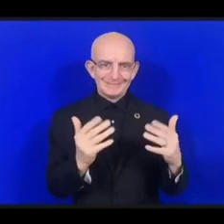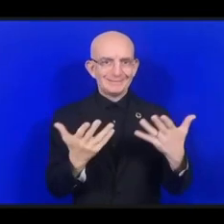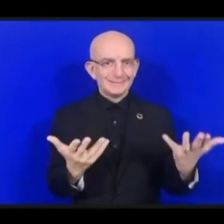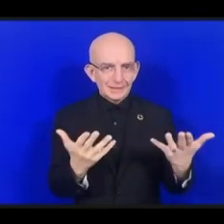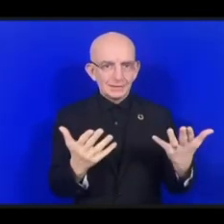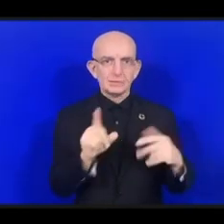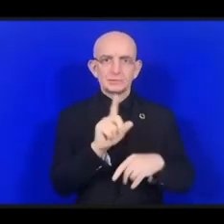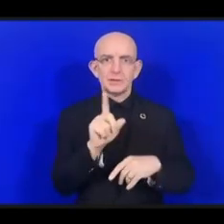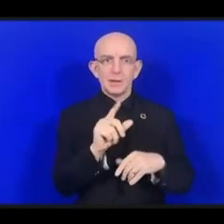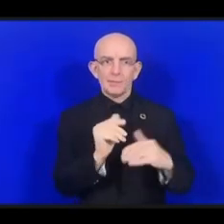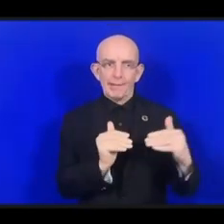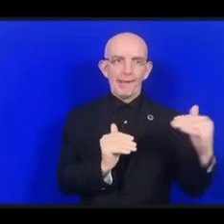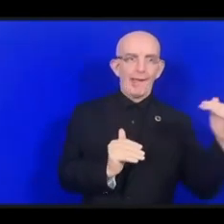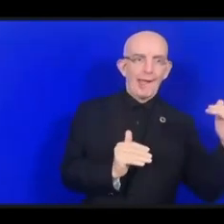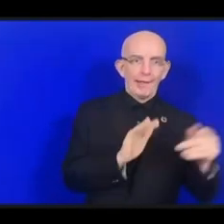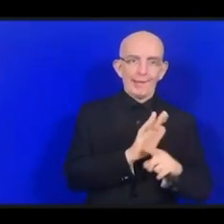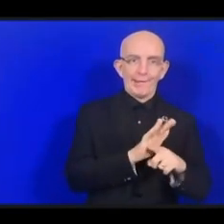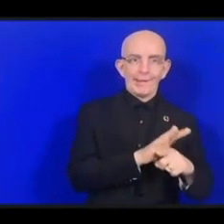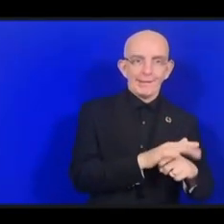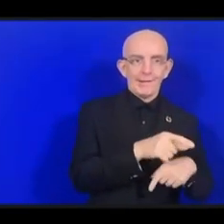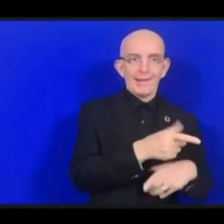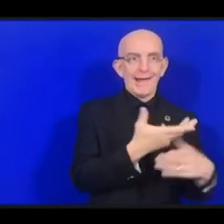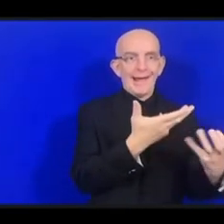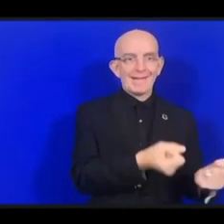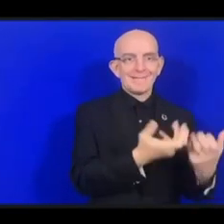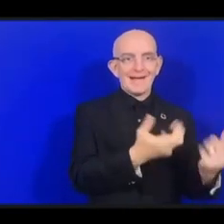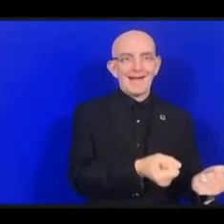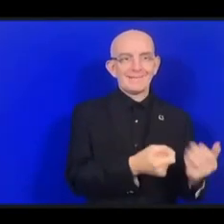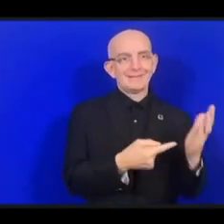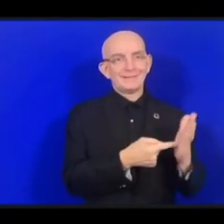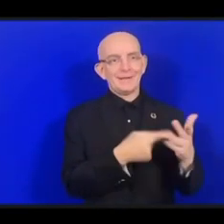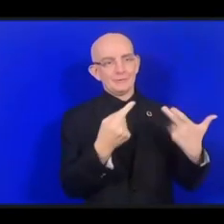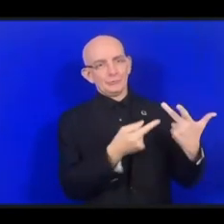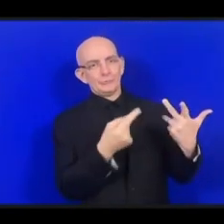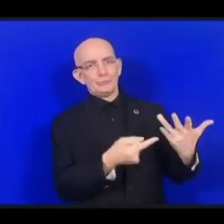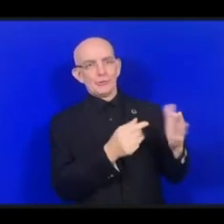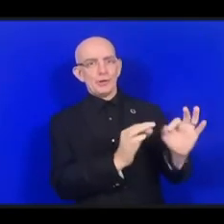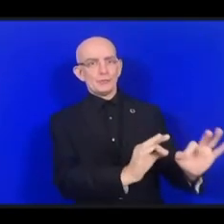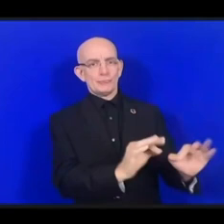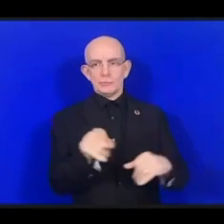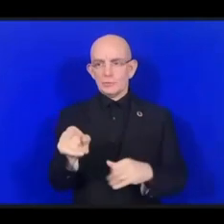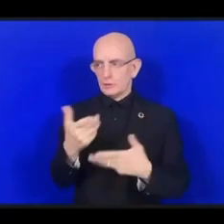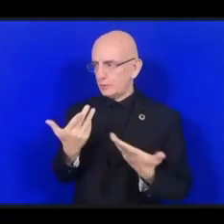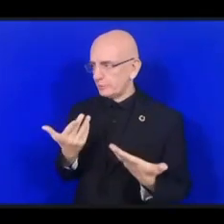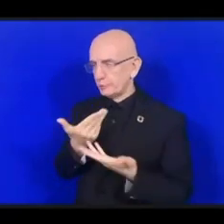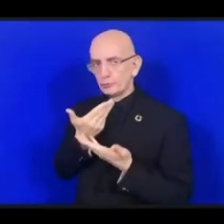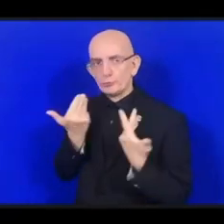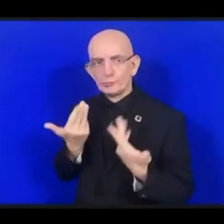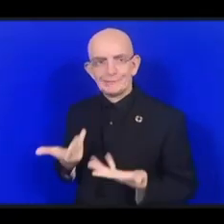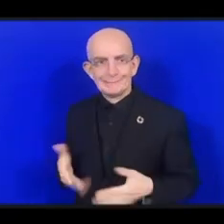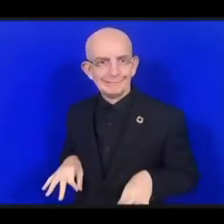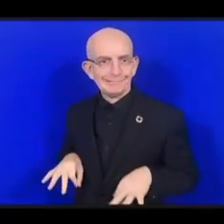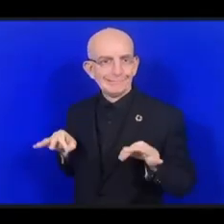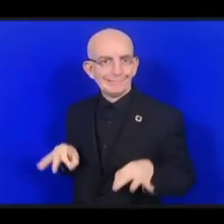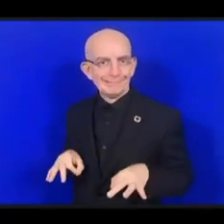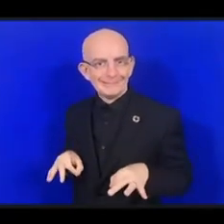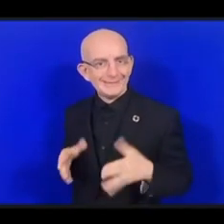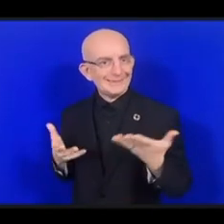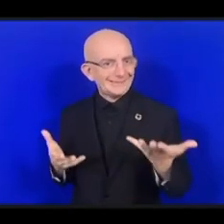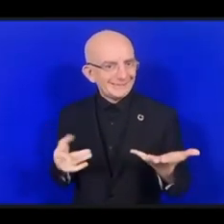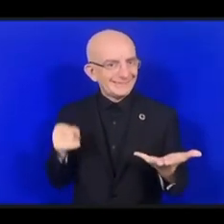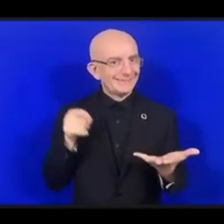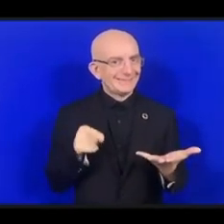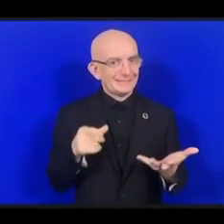一。那么事实上，先前存在的不平等加剧了技术的可及性和可负担性。